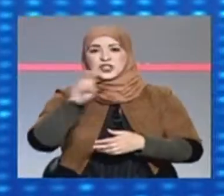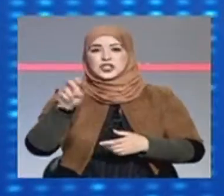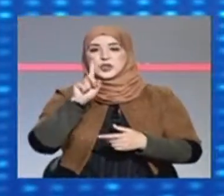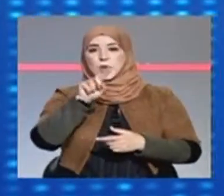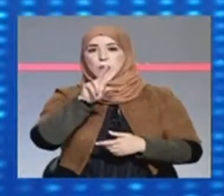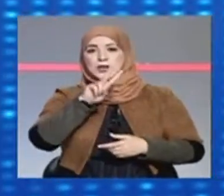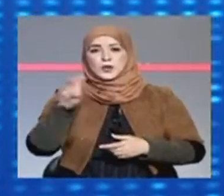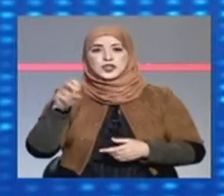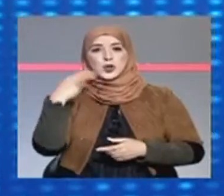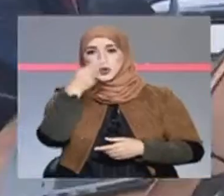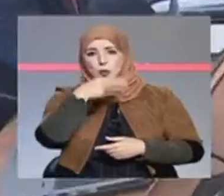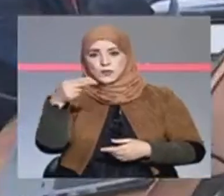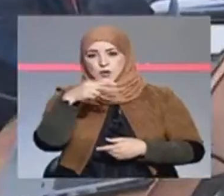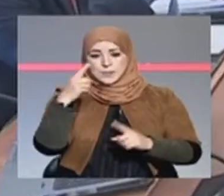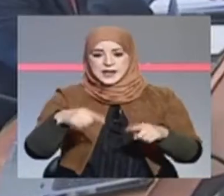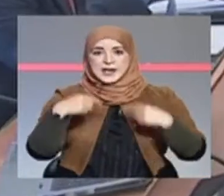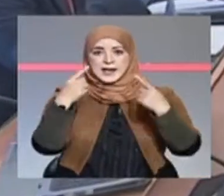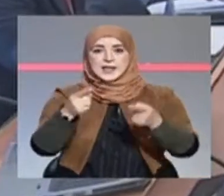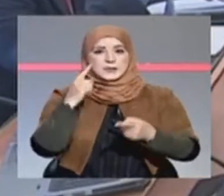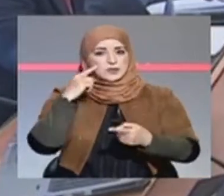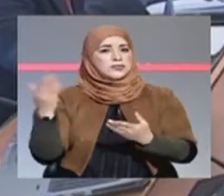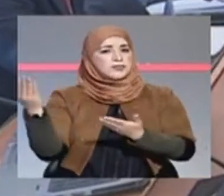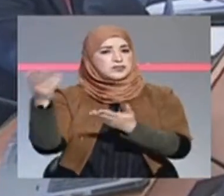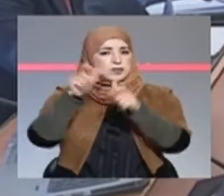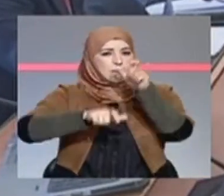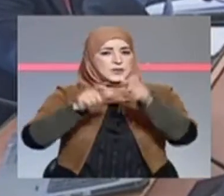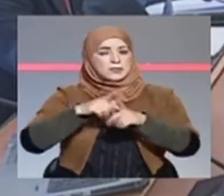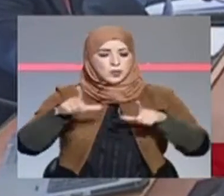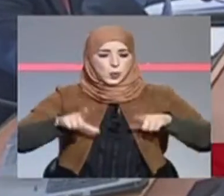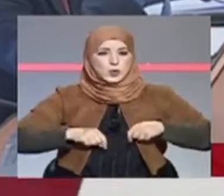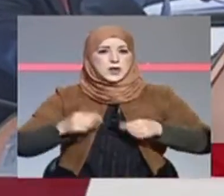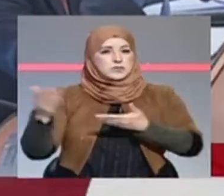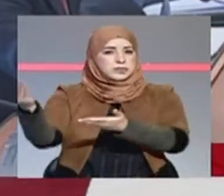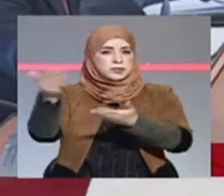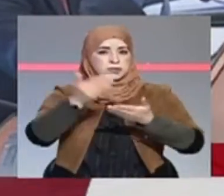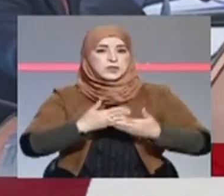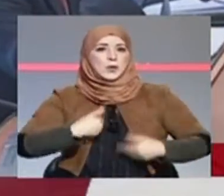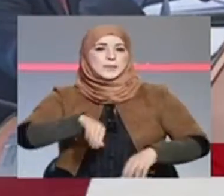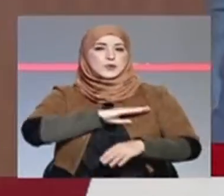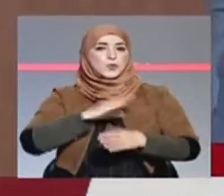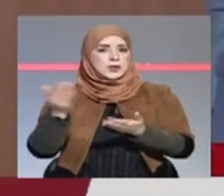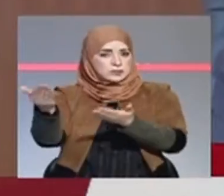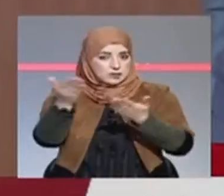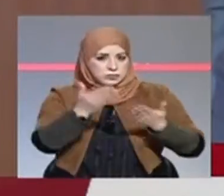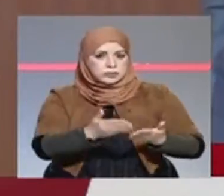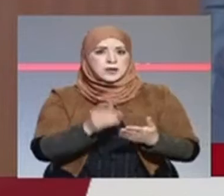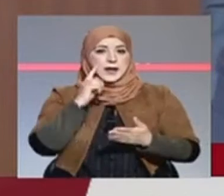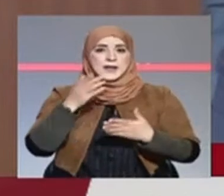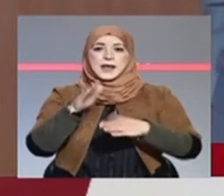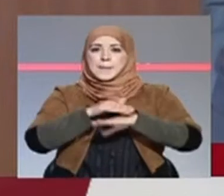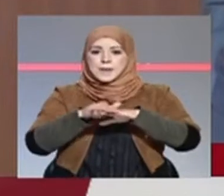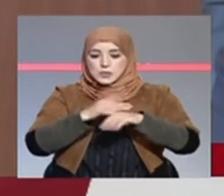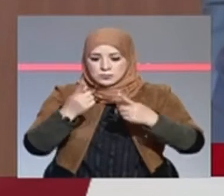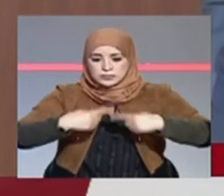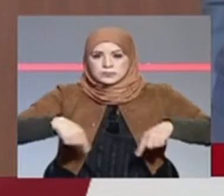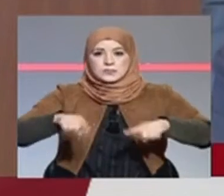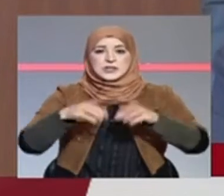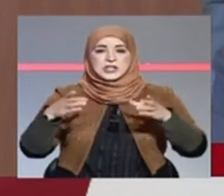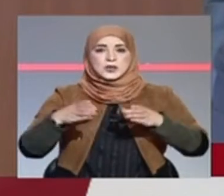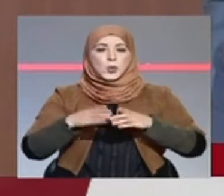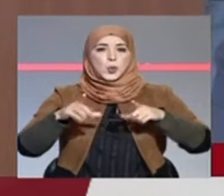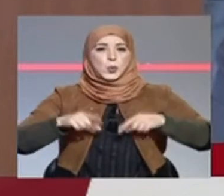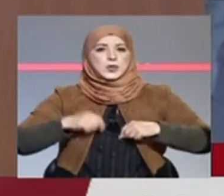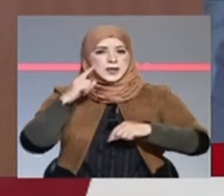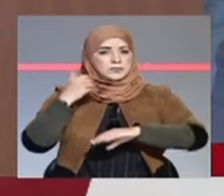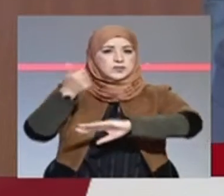وعشرين نوفمبر القادم و يحضرها عدد من الوزراء واثاره الدوله العليا محور مجلس وزاري مضيق انعقد اليوم